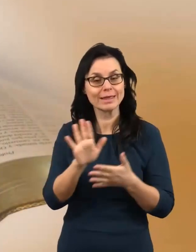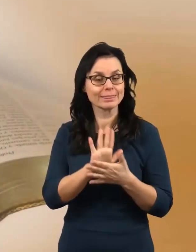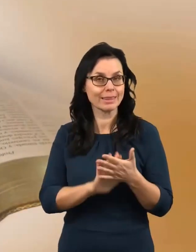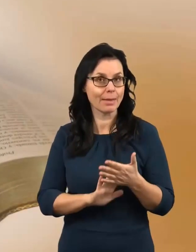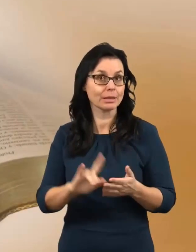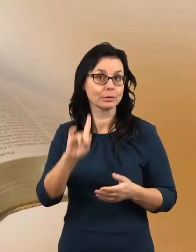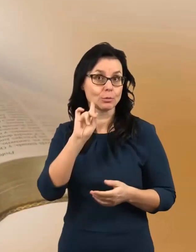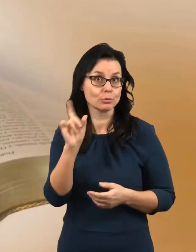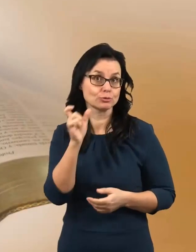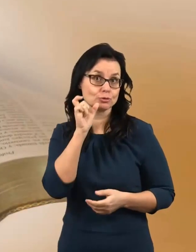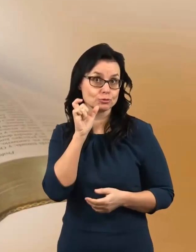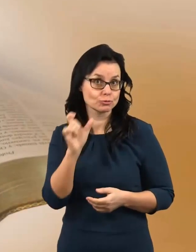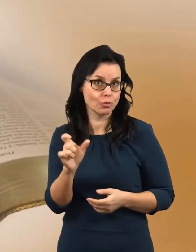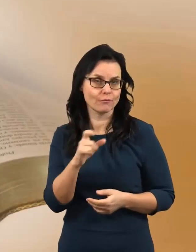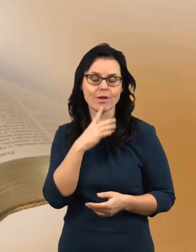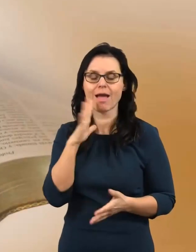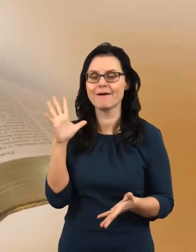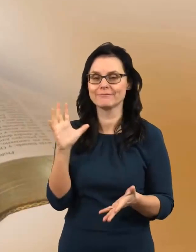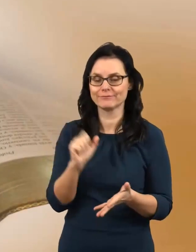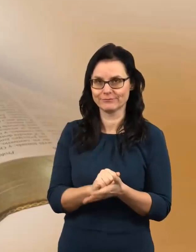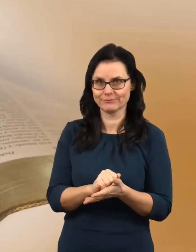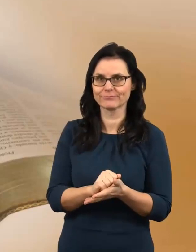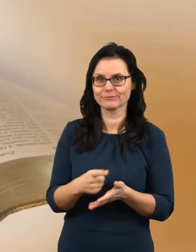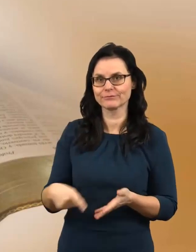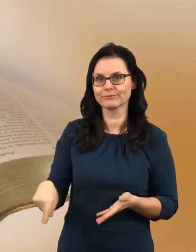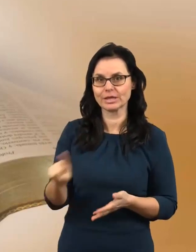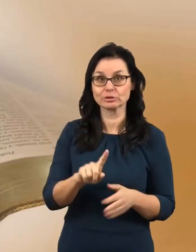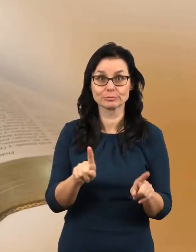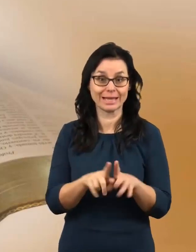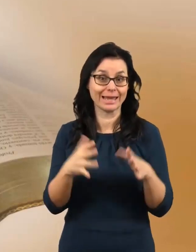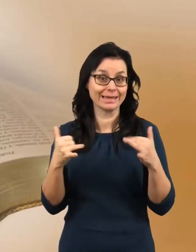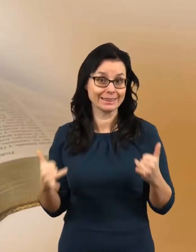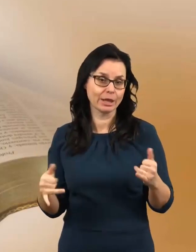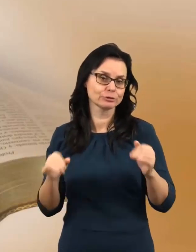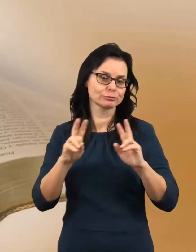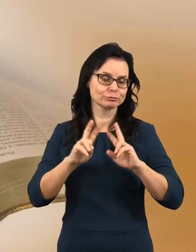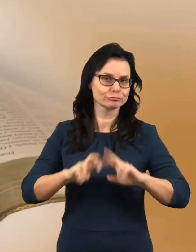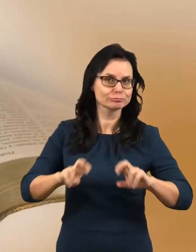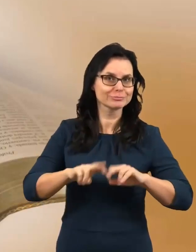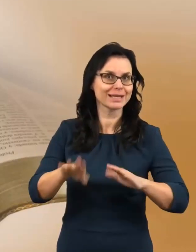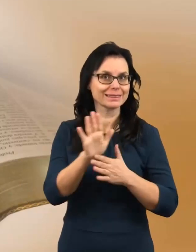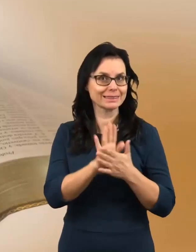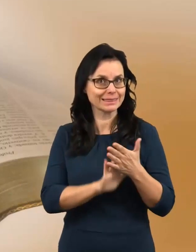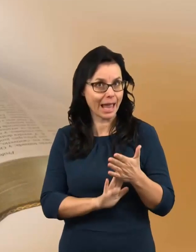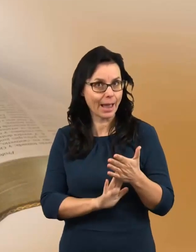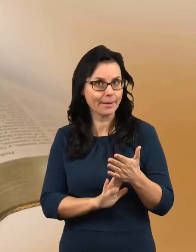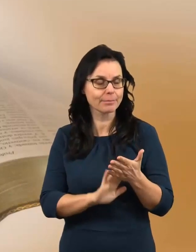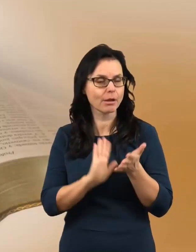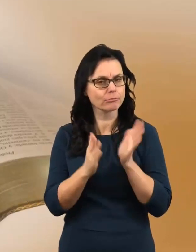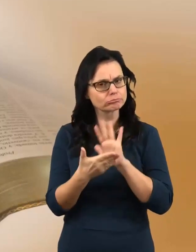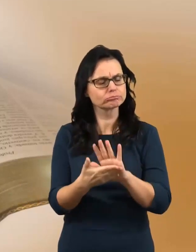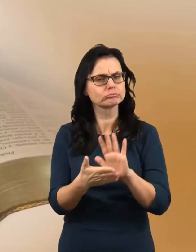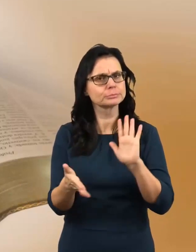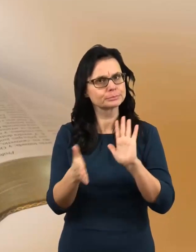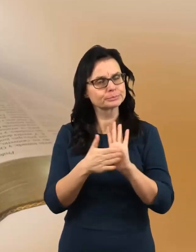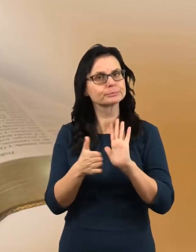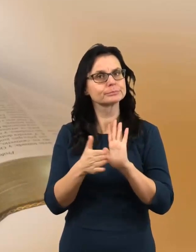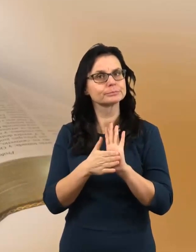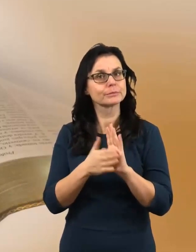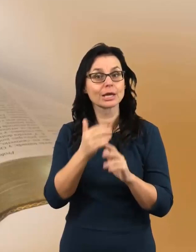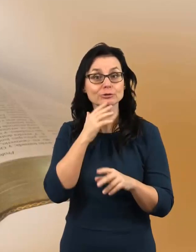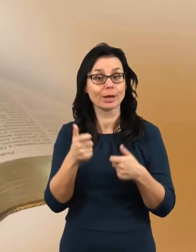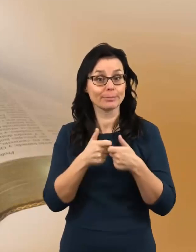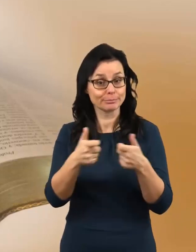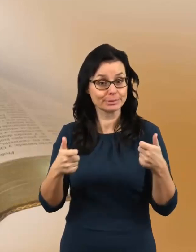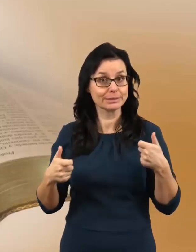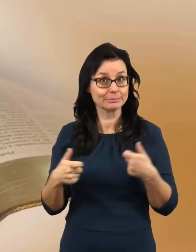A věřím, že vás tedy i to dnešní rozebírané téma přesvědčí o tom, že skutečně Biblé